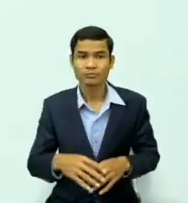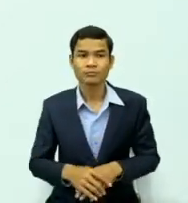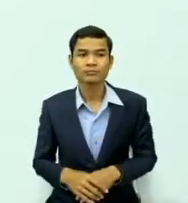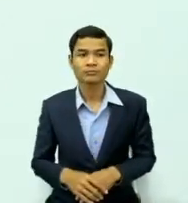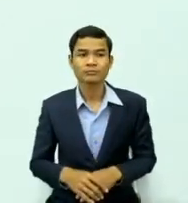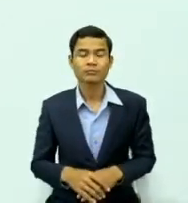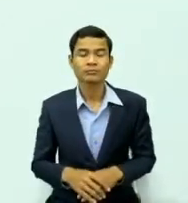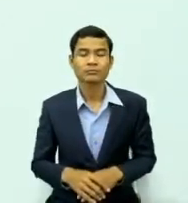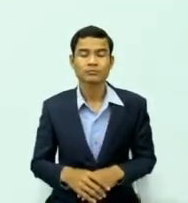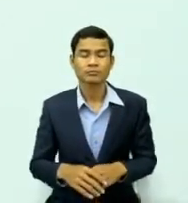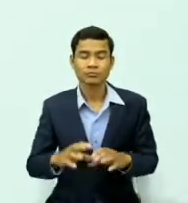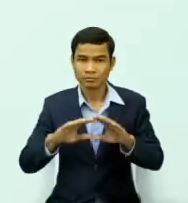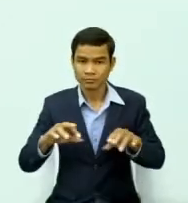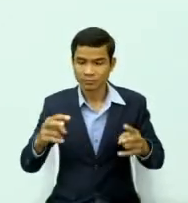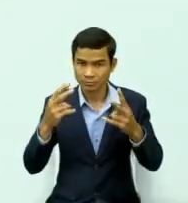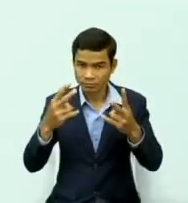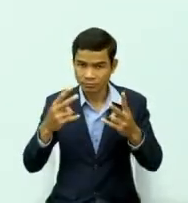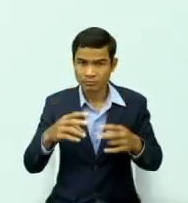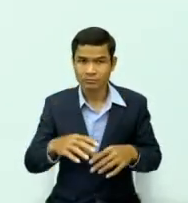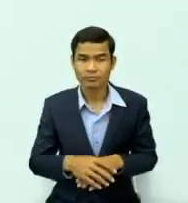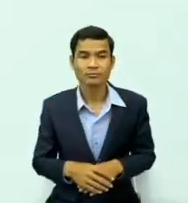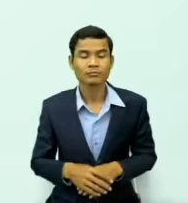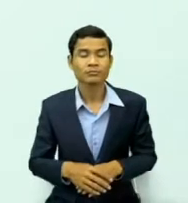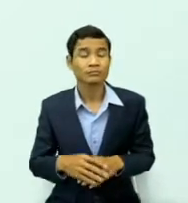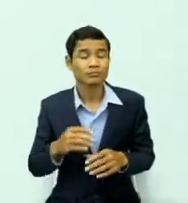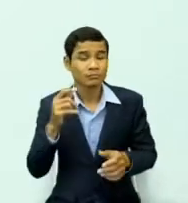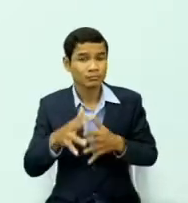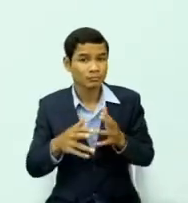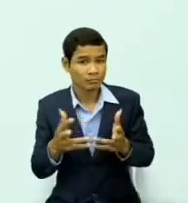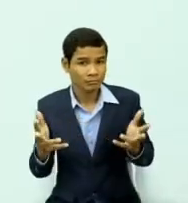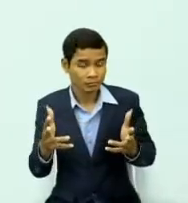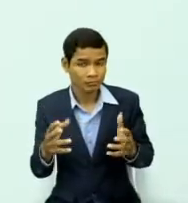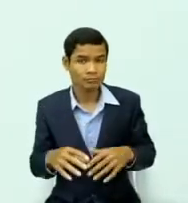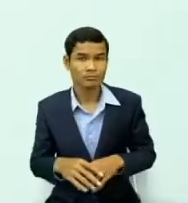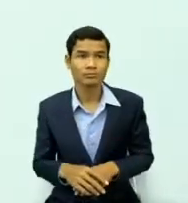chà còn khơi hao chuyện đi an thay chẳng đừng đánh đấy con